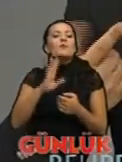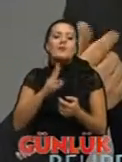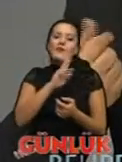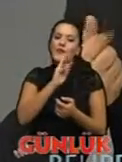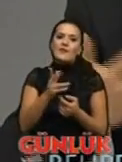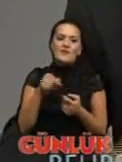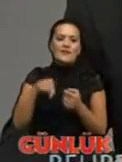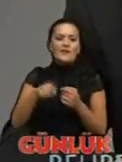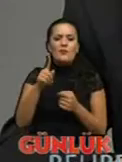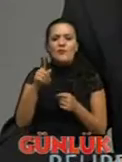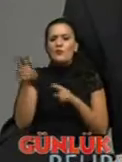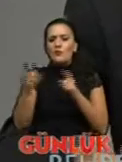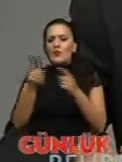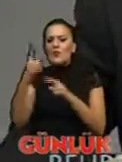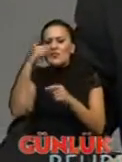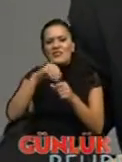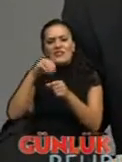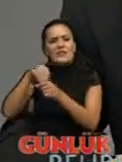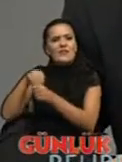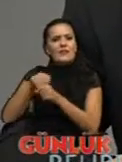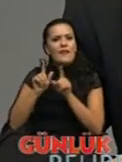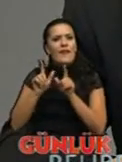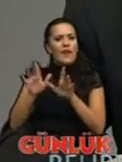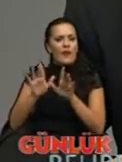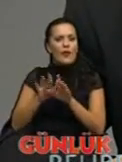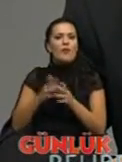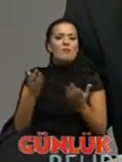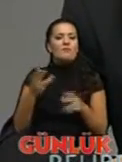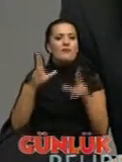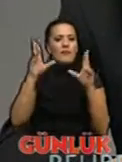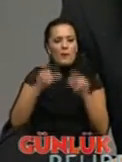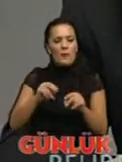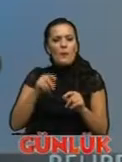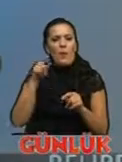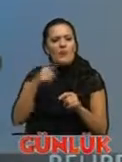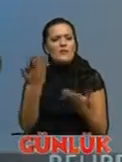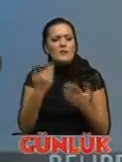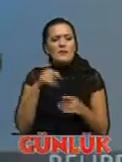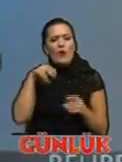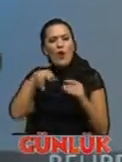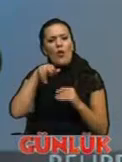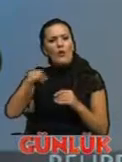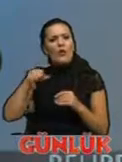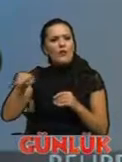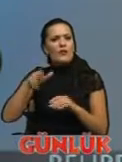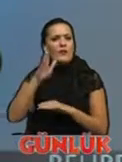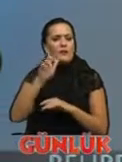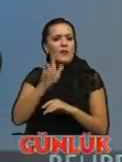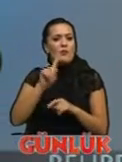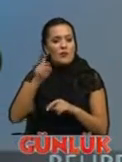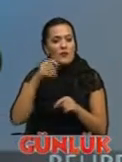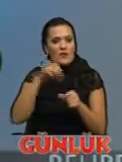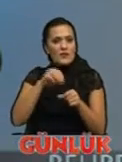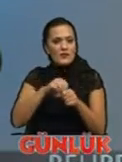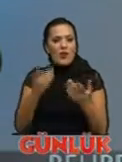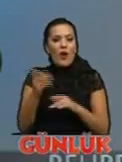Yazık günah. Yani şunun uğruna feda edilmiş şey. Ya. Yani tamamen o da işte yani bir yollardan şey geçmek gerekiyor onu bulmak için. O ayrı.